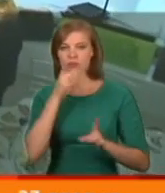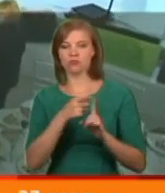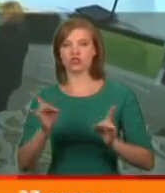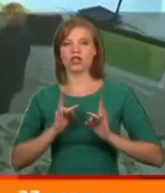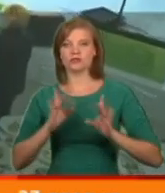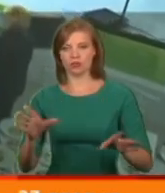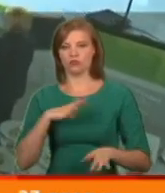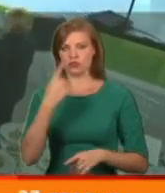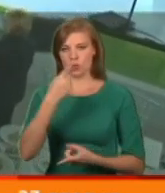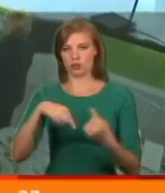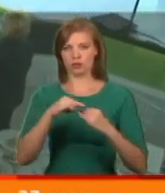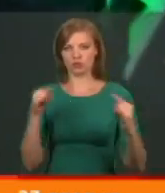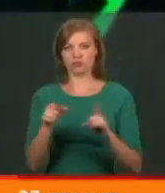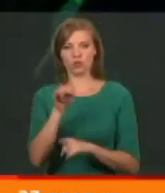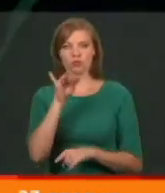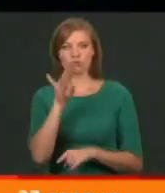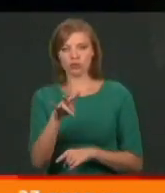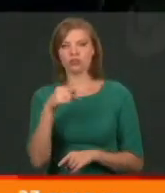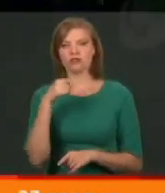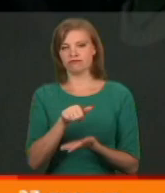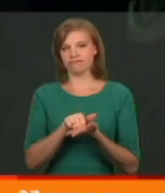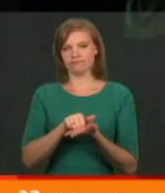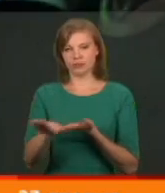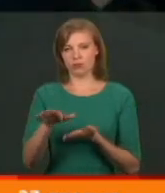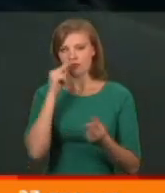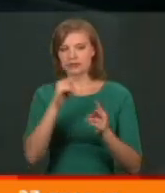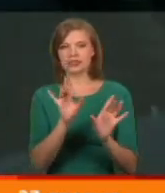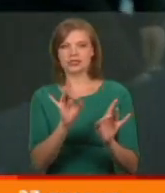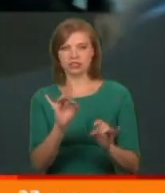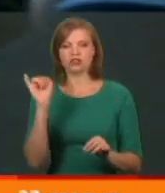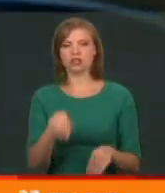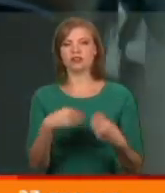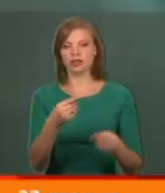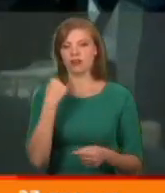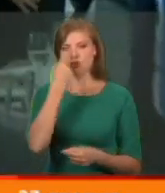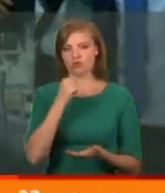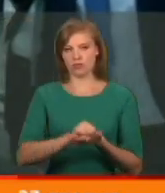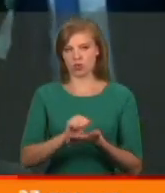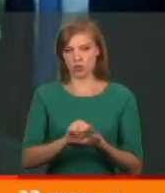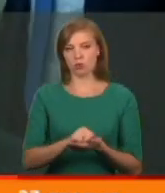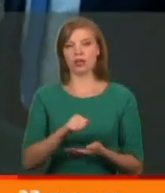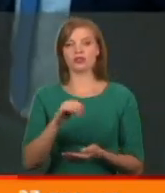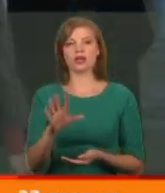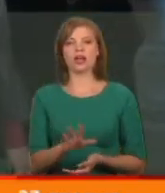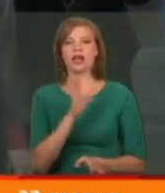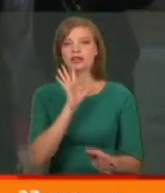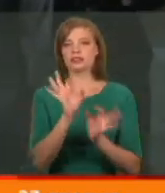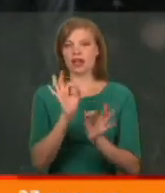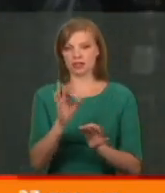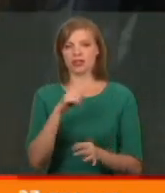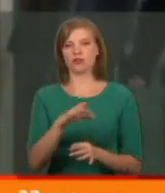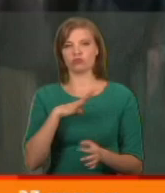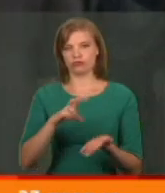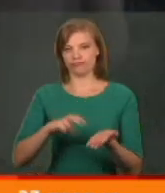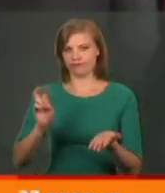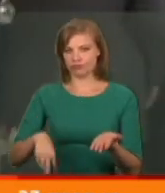святкування сидів за одним столом із Путіним. Флінн відмовився свідчити в Сенаті і надавати особисті документи. Нагадаю, екс-радник Трампа пішов